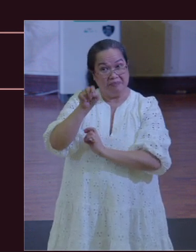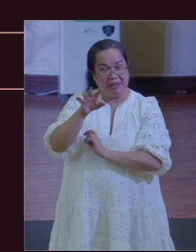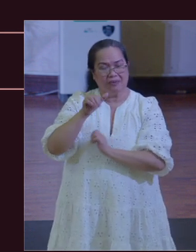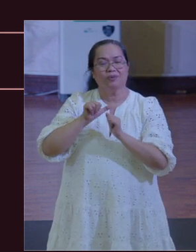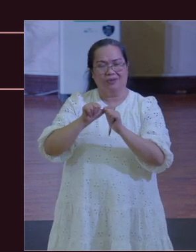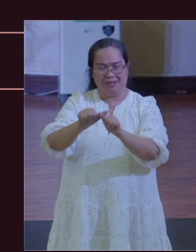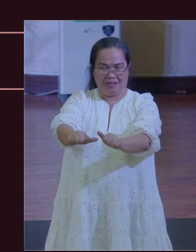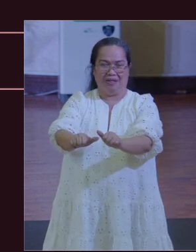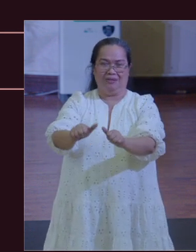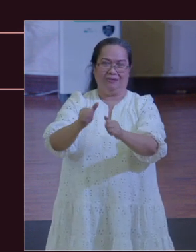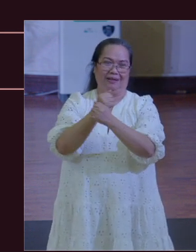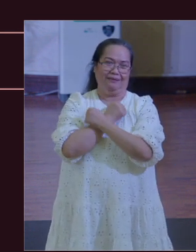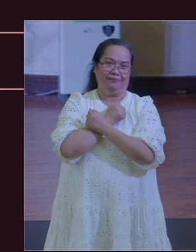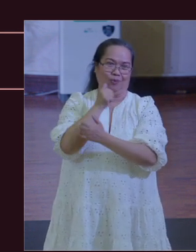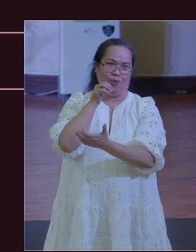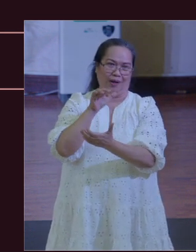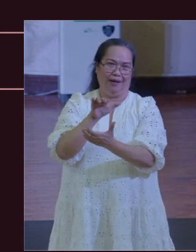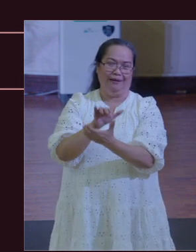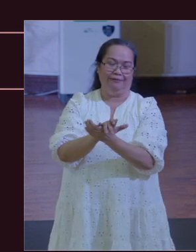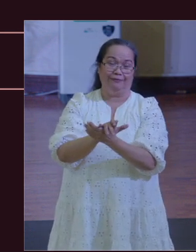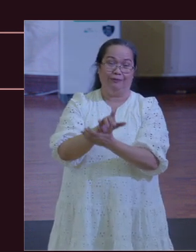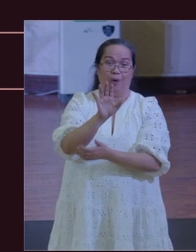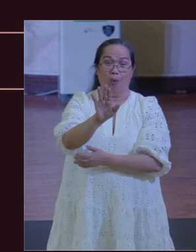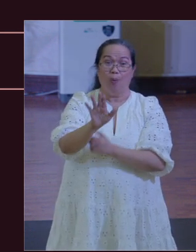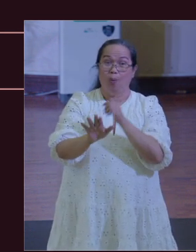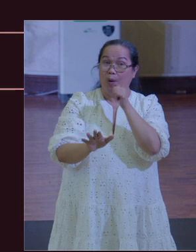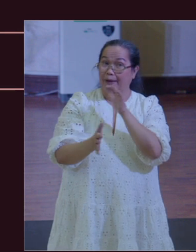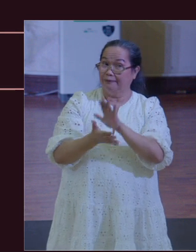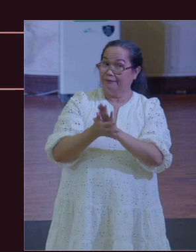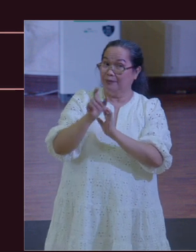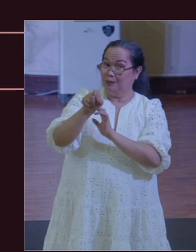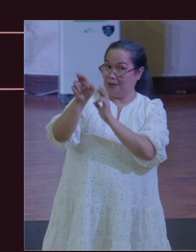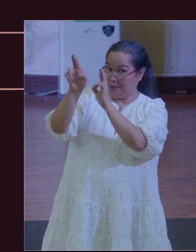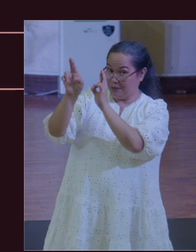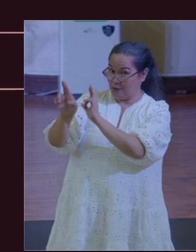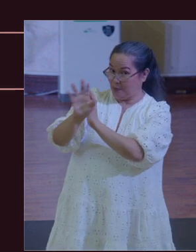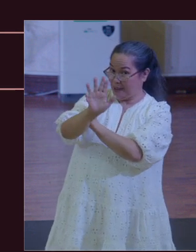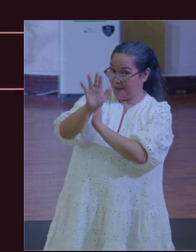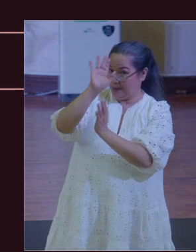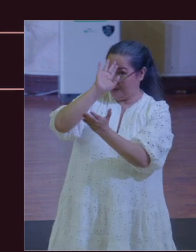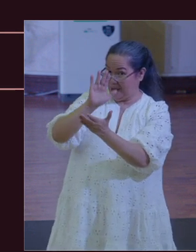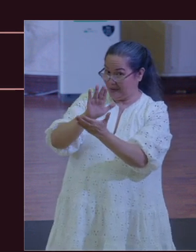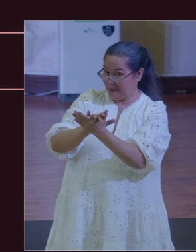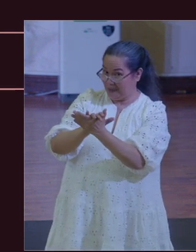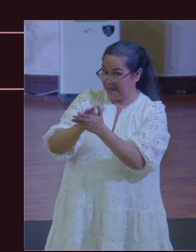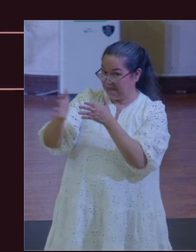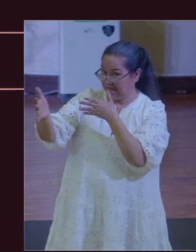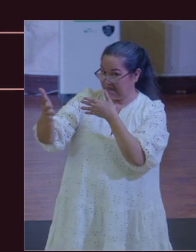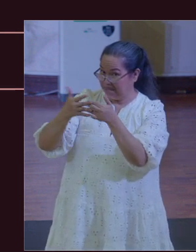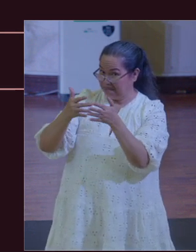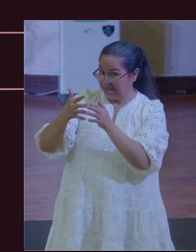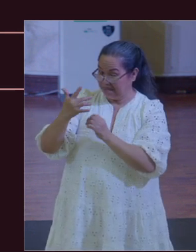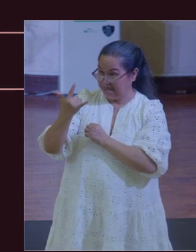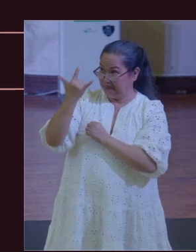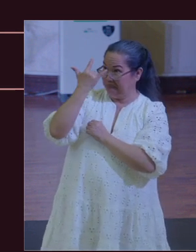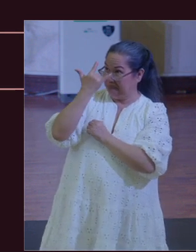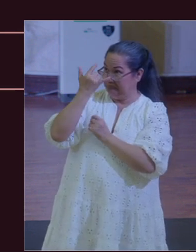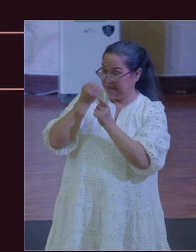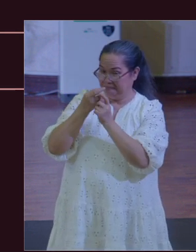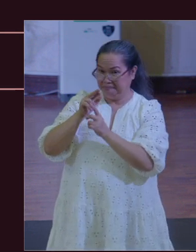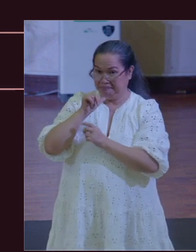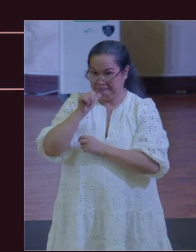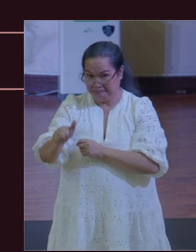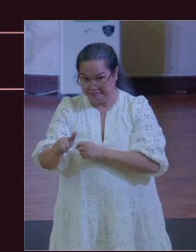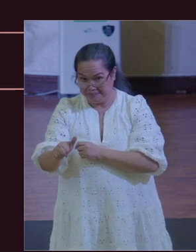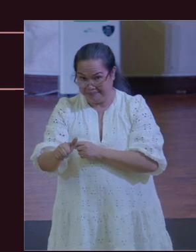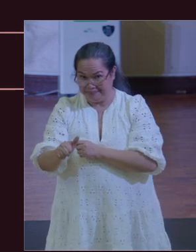Sabi ng wife, respect your husband, whether he is showing love to you.